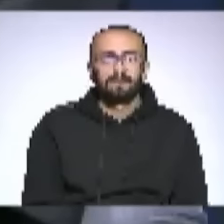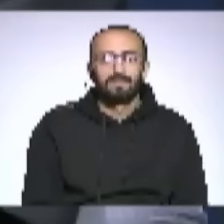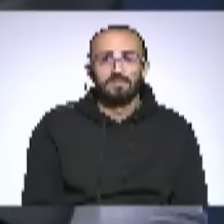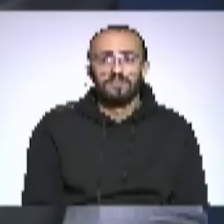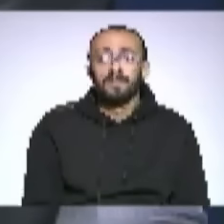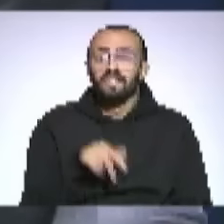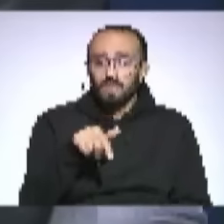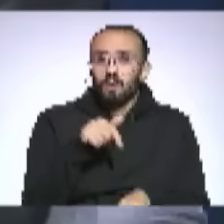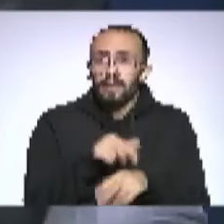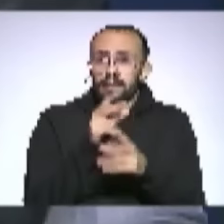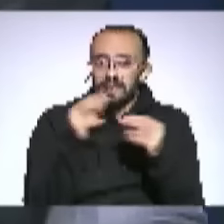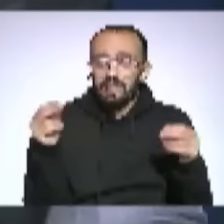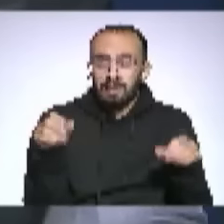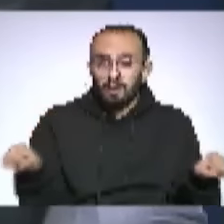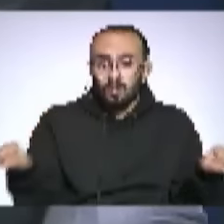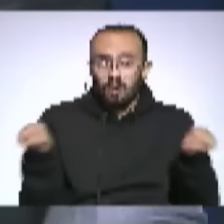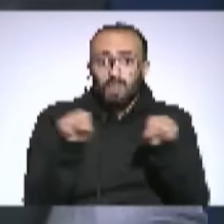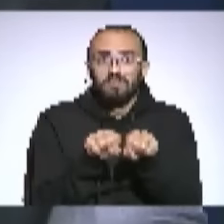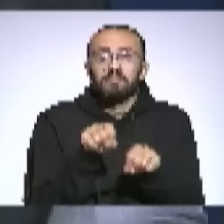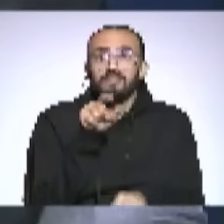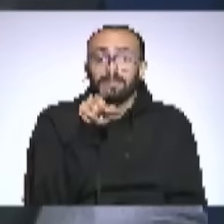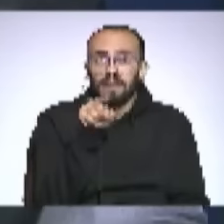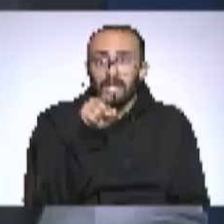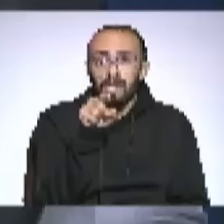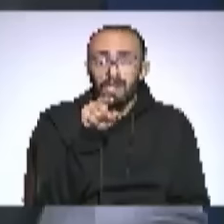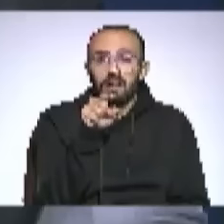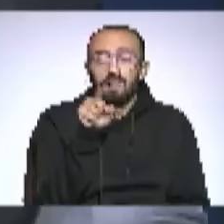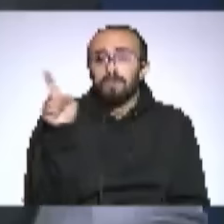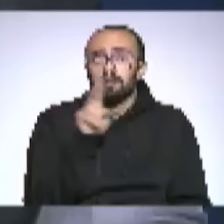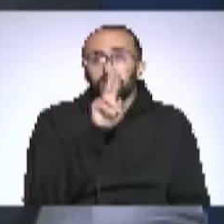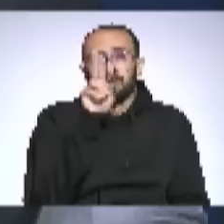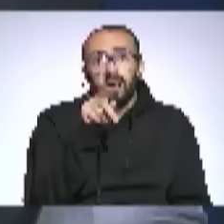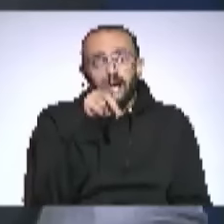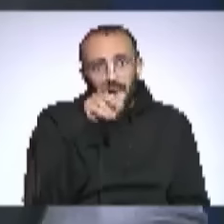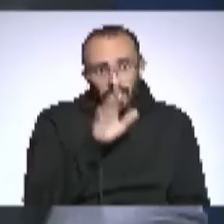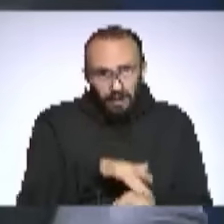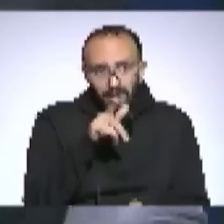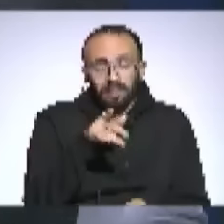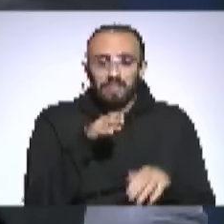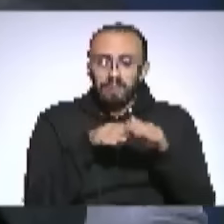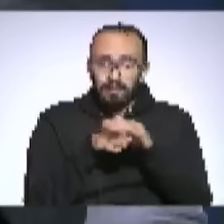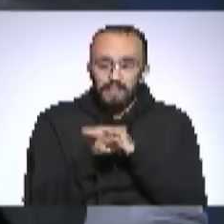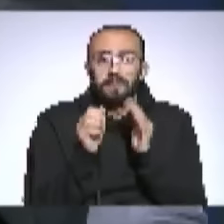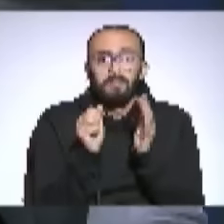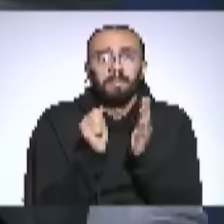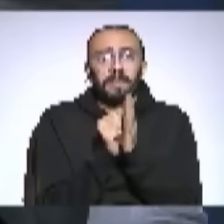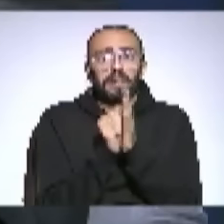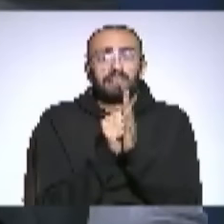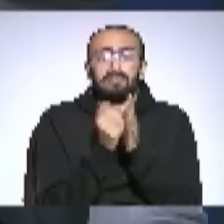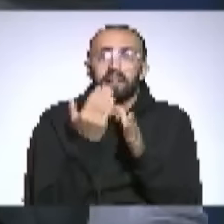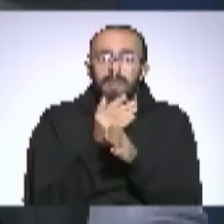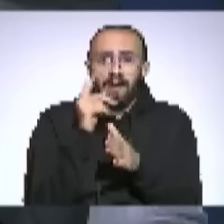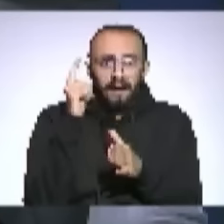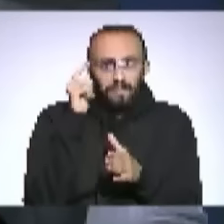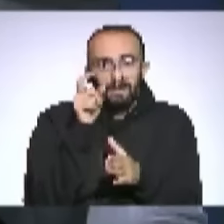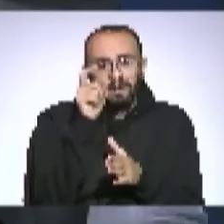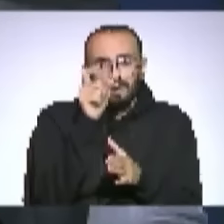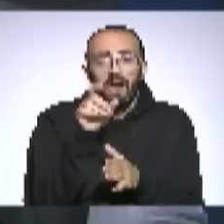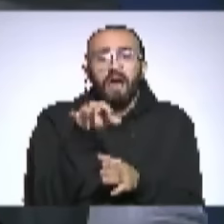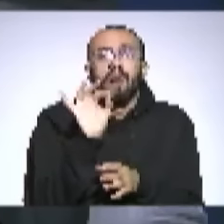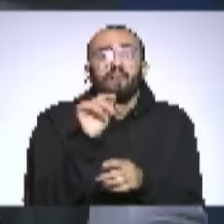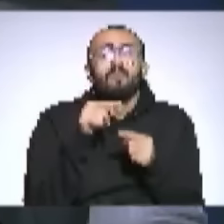احيانا زواج الصالونات بنتي هو واحد سال عليك ودور عليك ودخل ودخل بيتك لانه عارف ان انت افضل